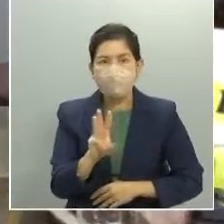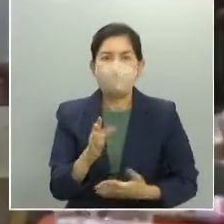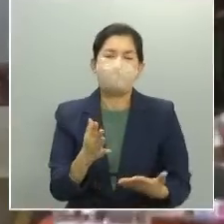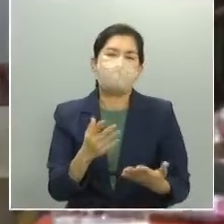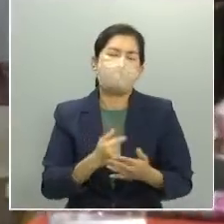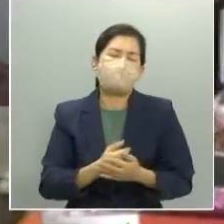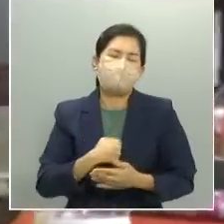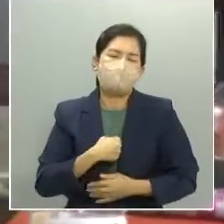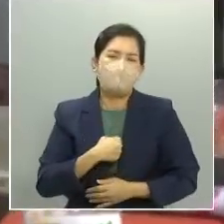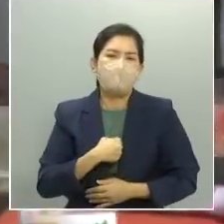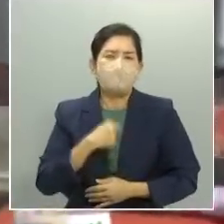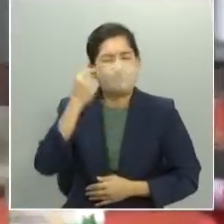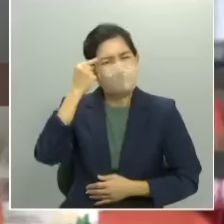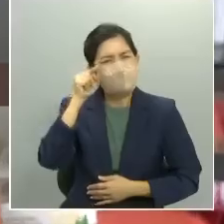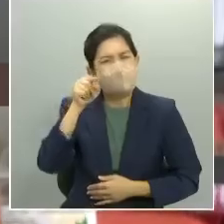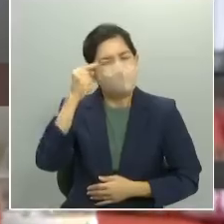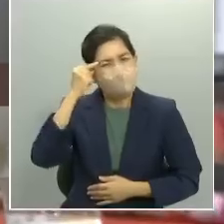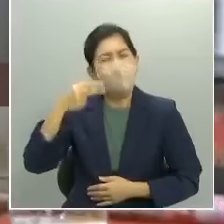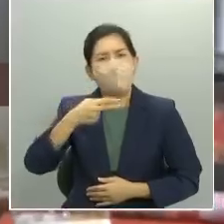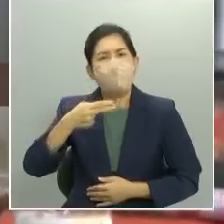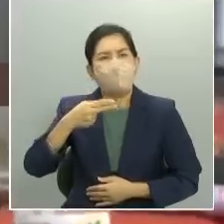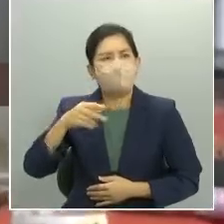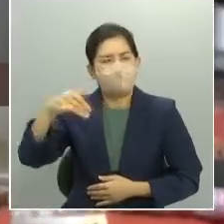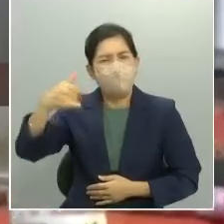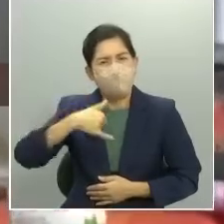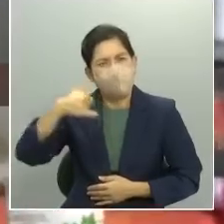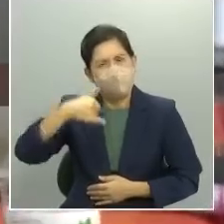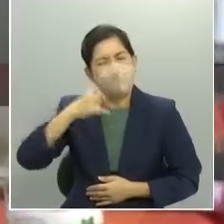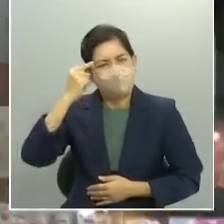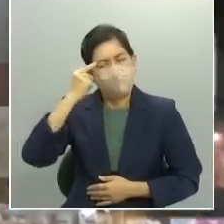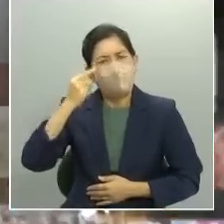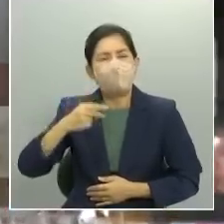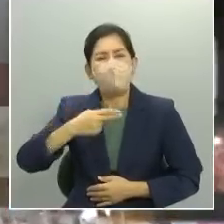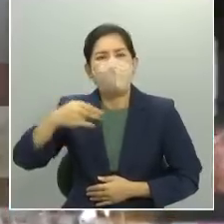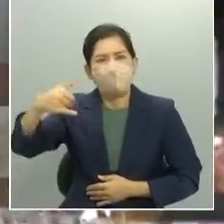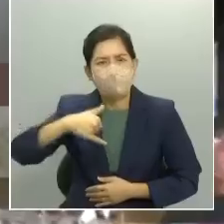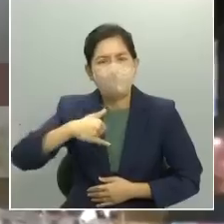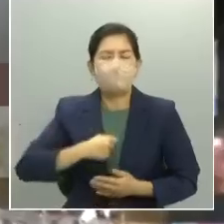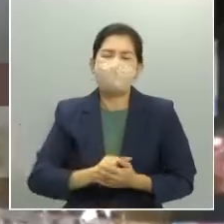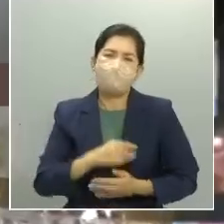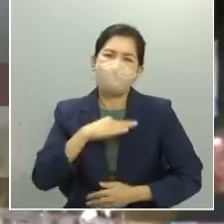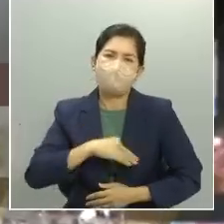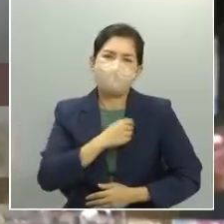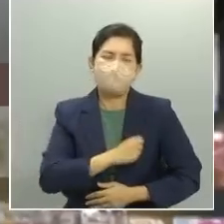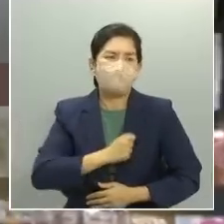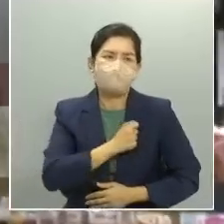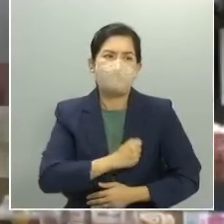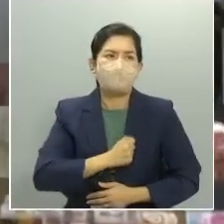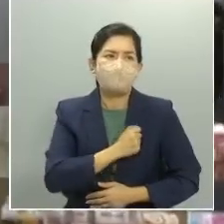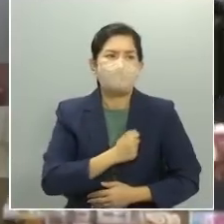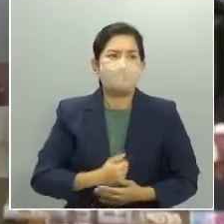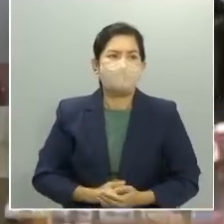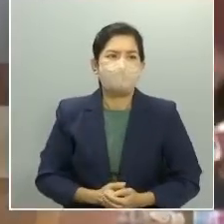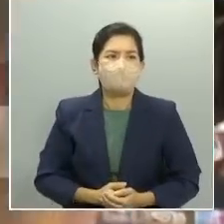ล่ะ ไม่ได้สนใจว่ามันจะเกิดเหต ุไม่เลยมันเคยมาทุกวันมันก็ไปทุกวันไปวันเสียใจจะทำยังไงได้ล่ะก็บอกก็